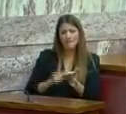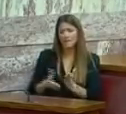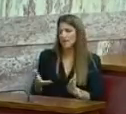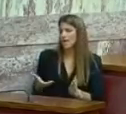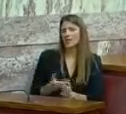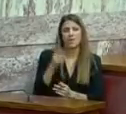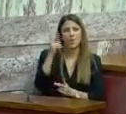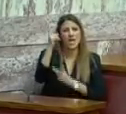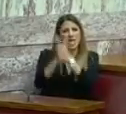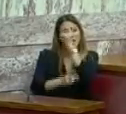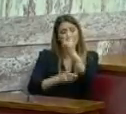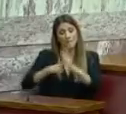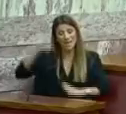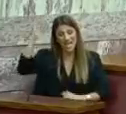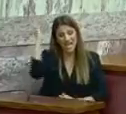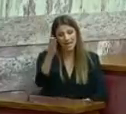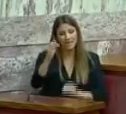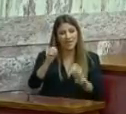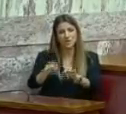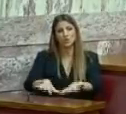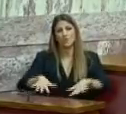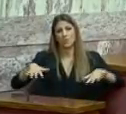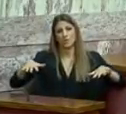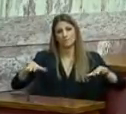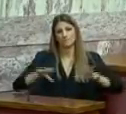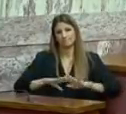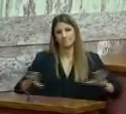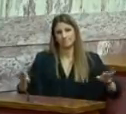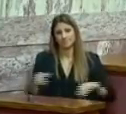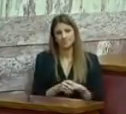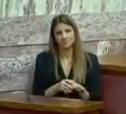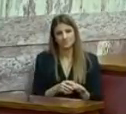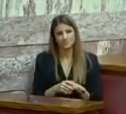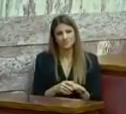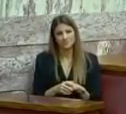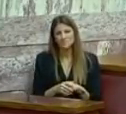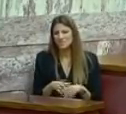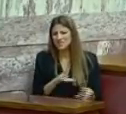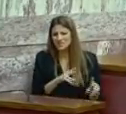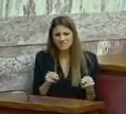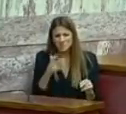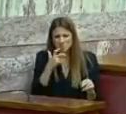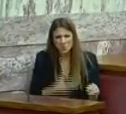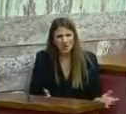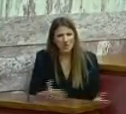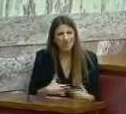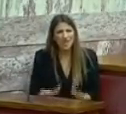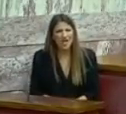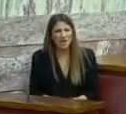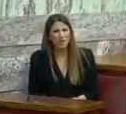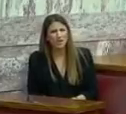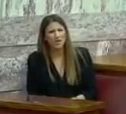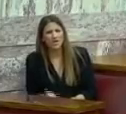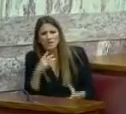να το καταδικάσει η Βουλή με κάθε τρόπο. Πρόκειται για χυδαιότητα πρώτου μεγέθους.